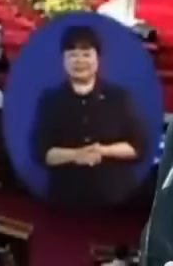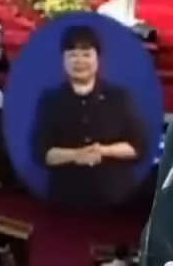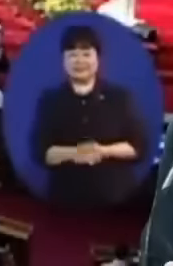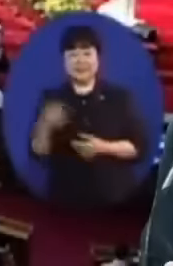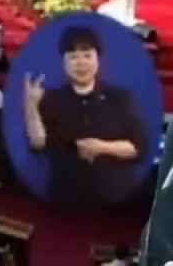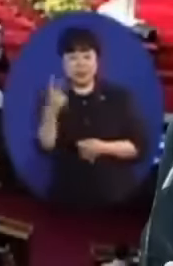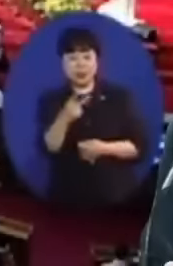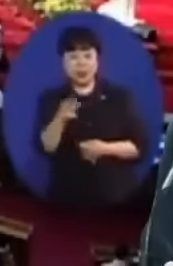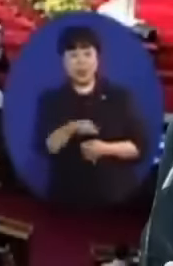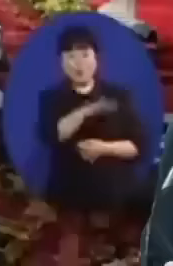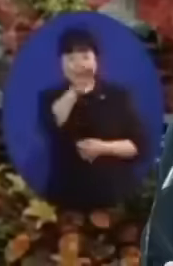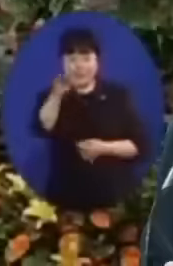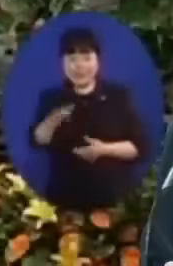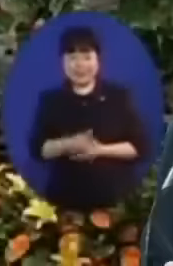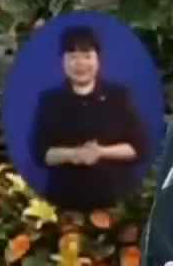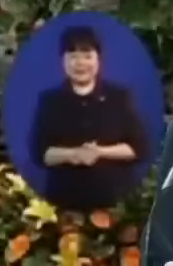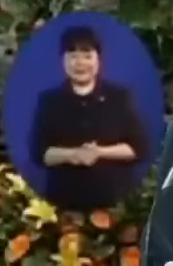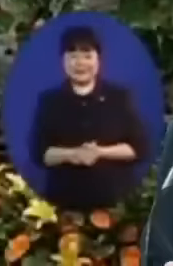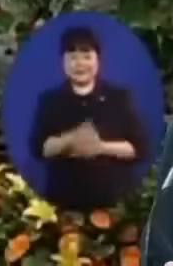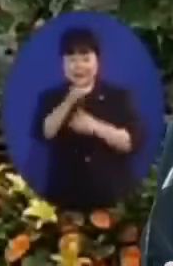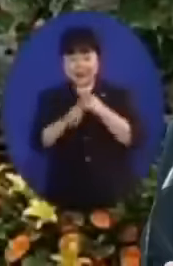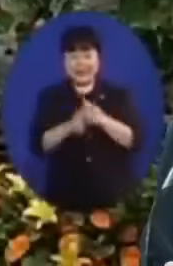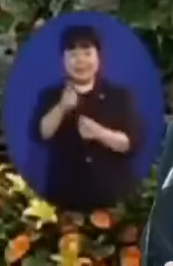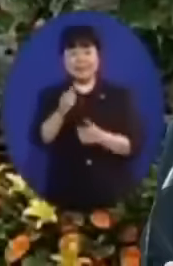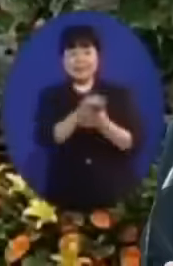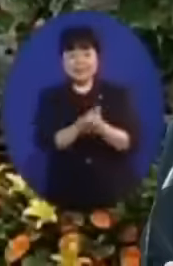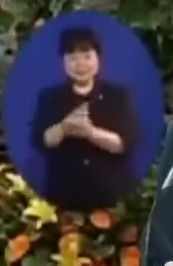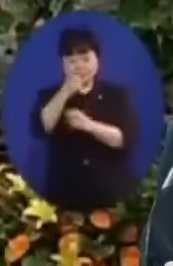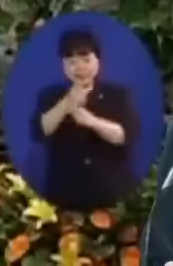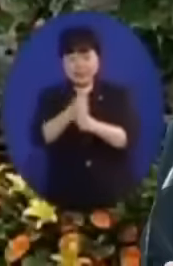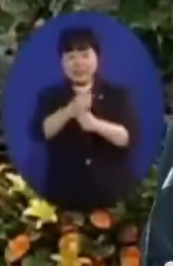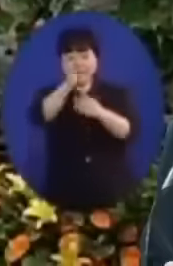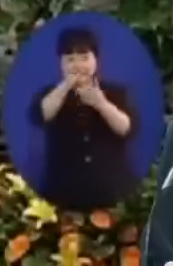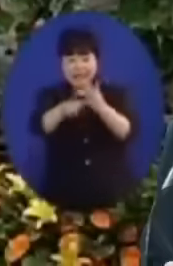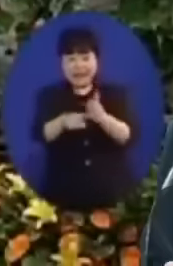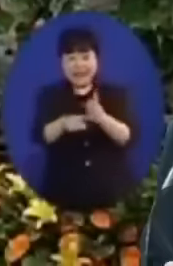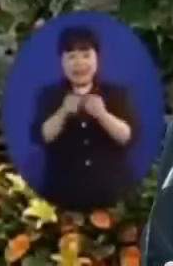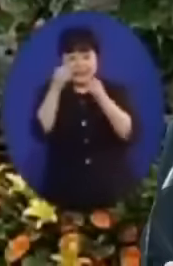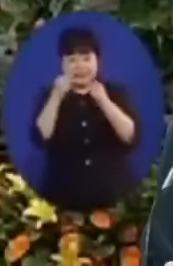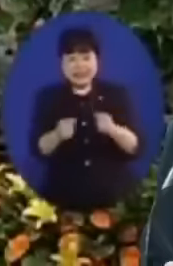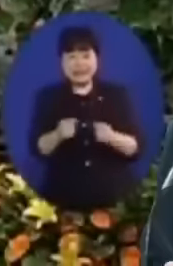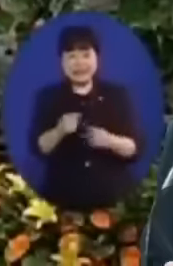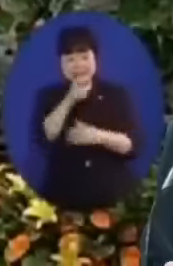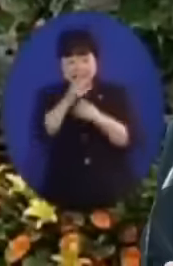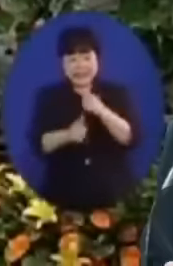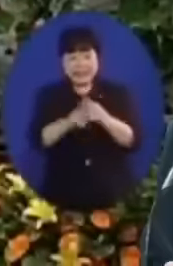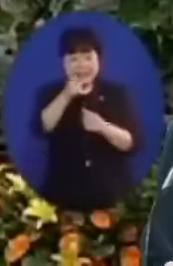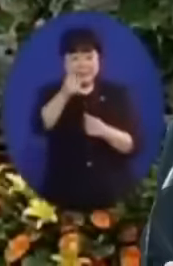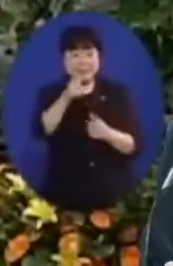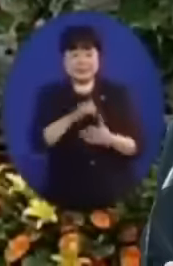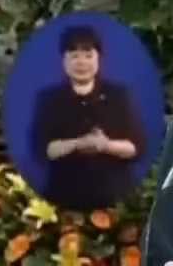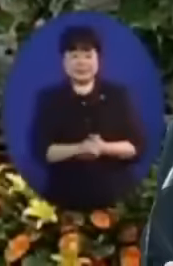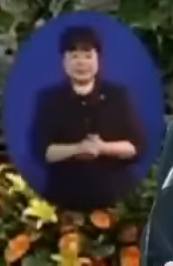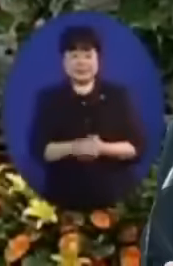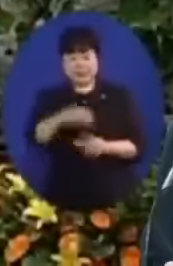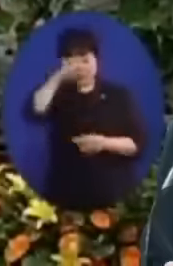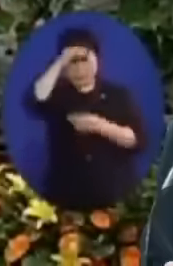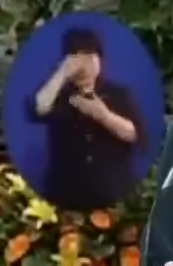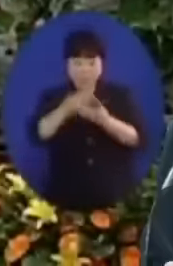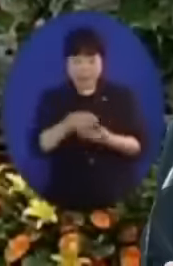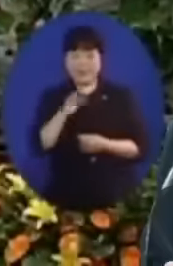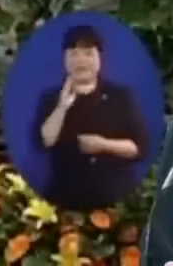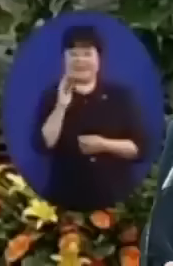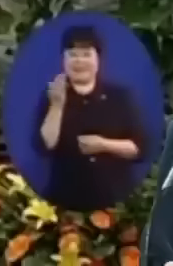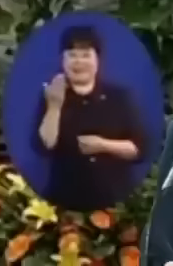그뿐 아니라 우리가 하나님을 친구로 삼으면 우리의 삶이 하나님을 닮아가게 되는